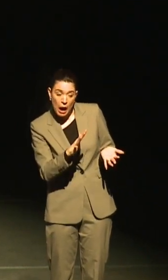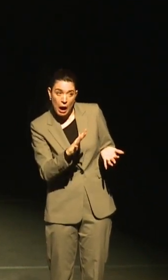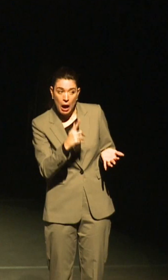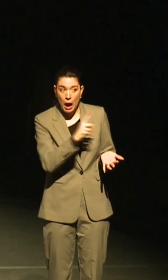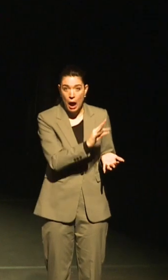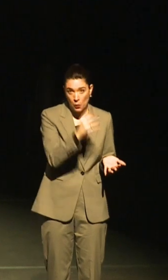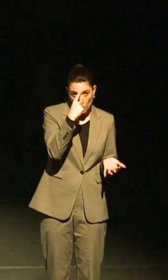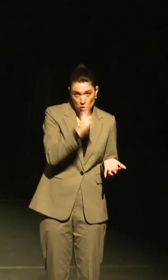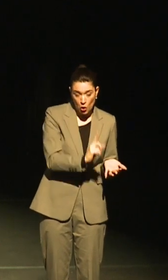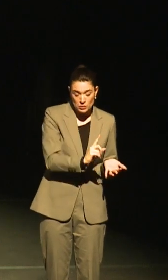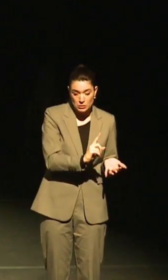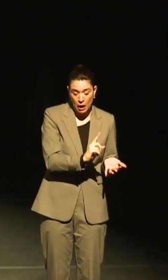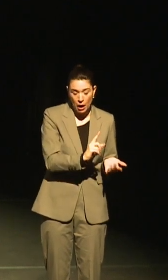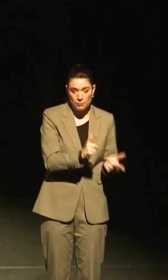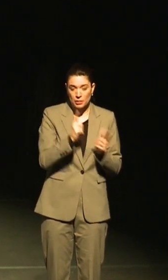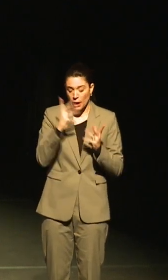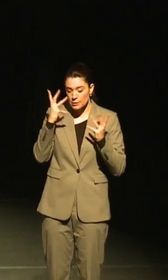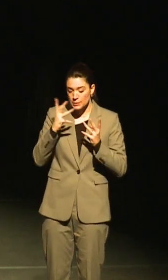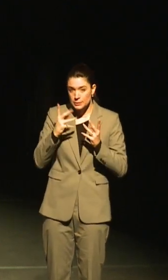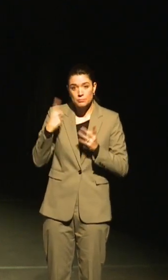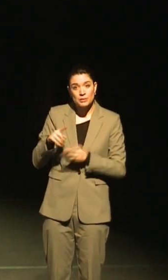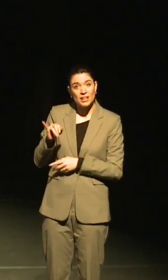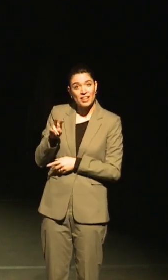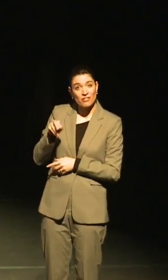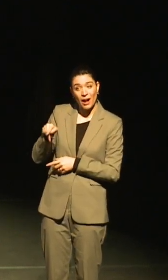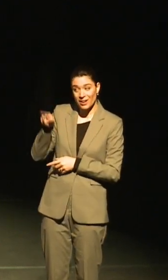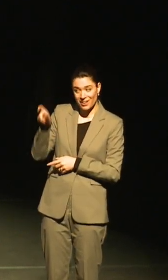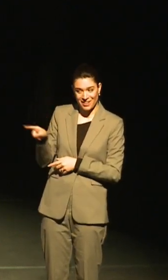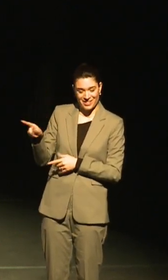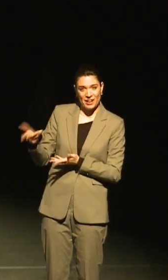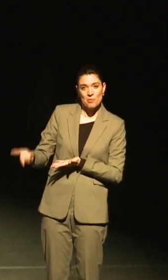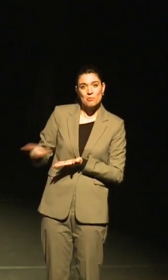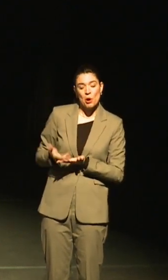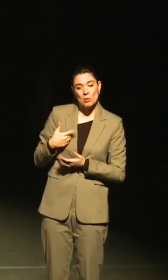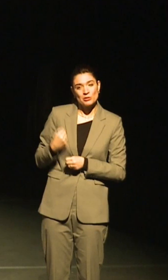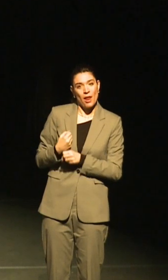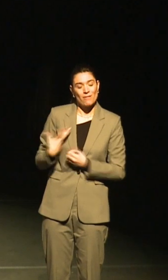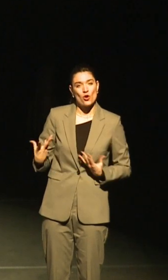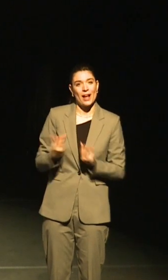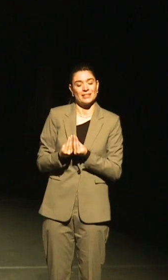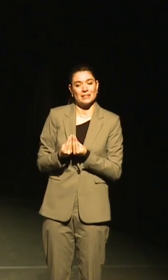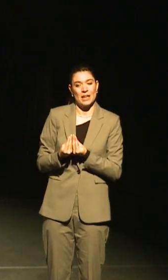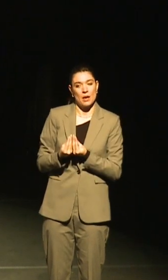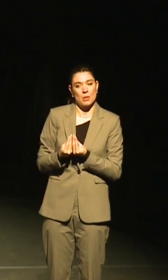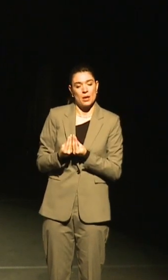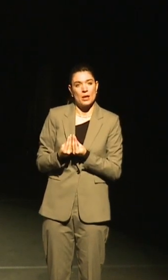era all'epoca in cui va intensificava la il suo futuro politico e